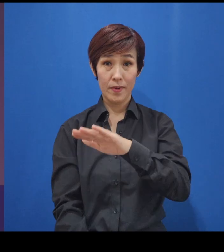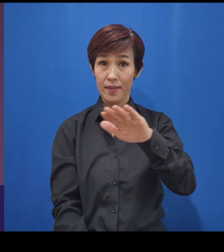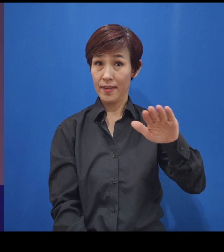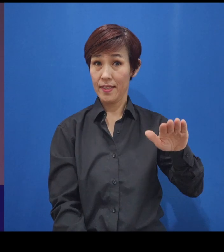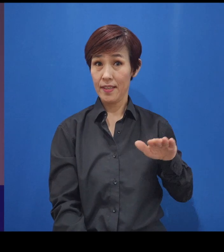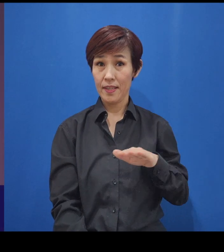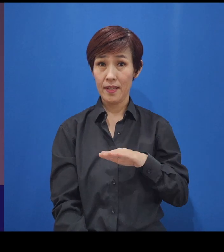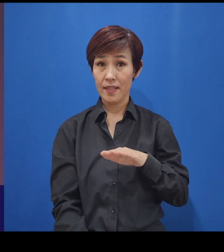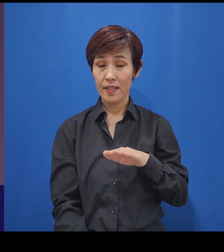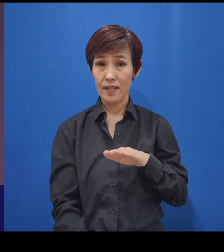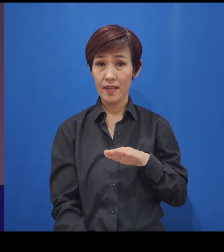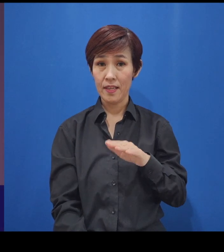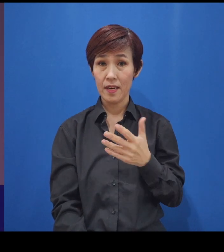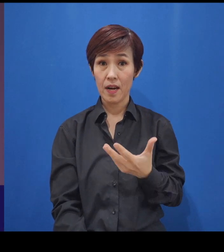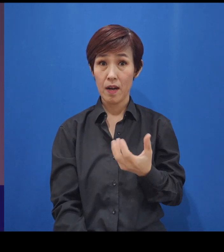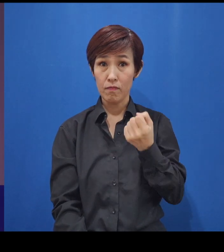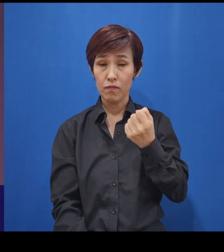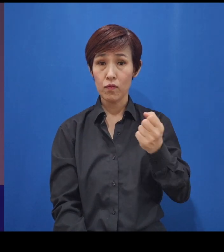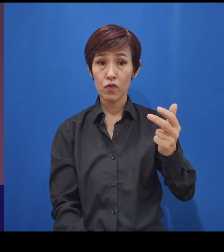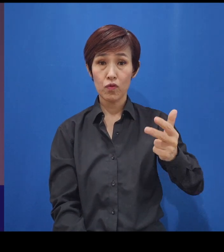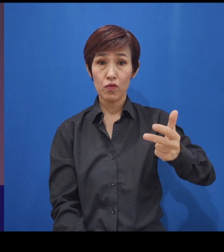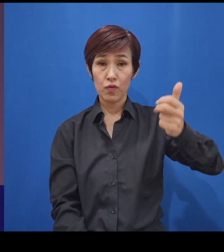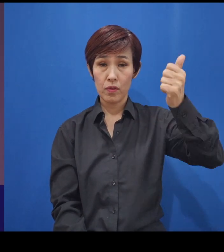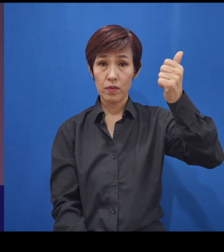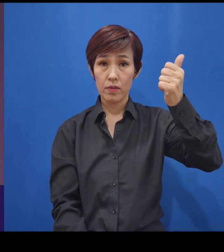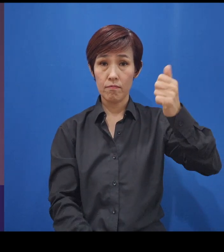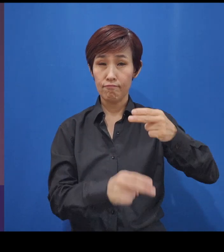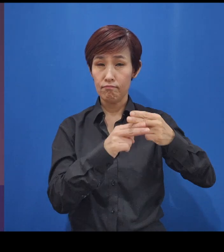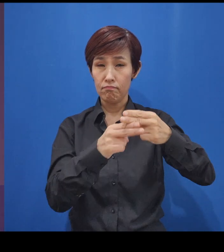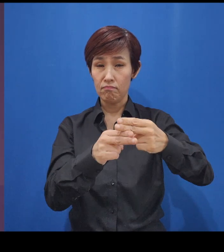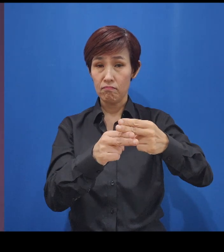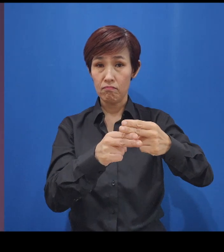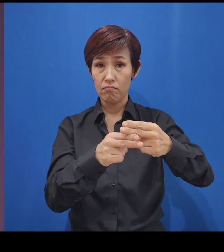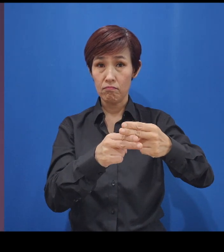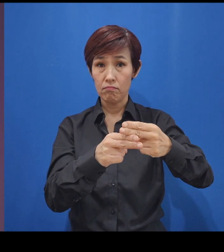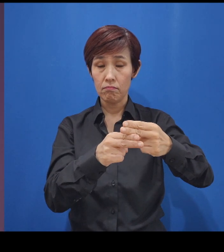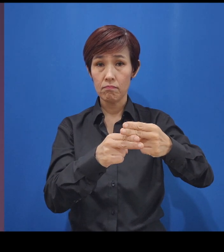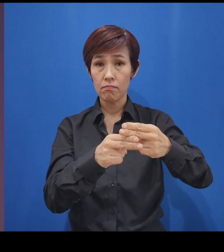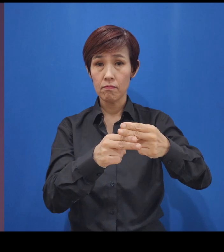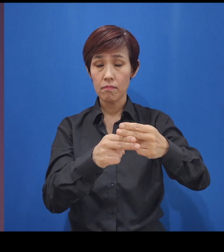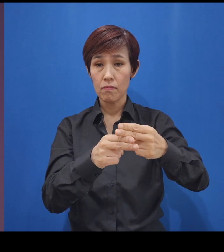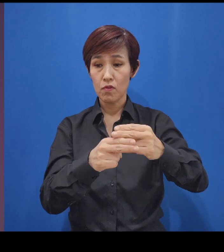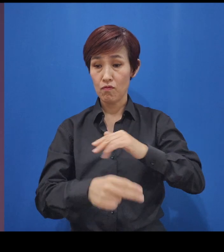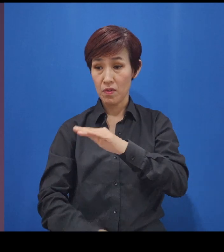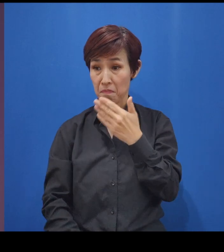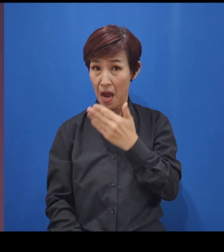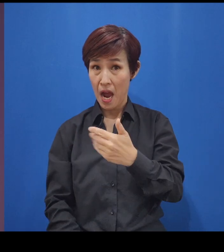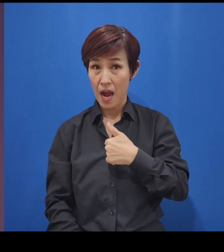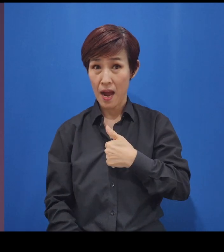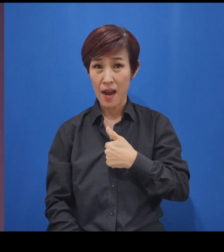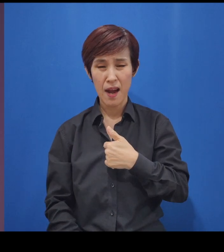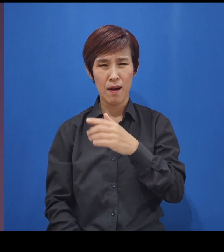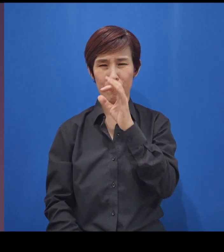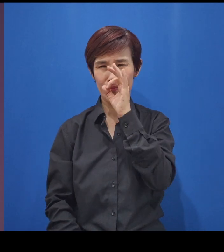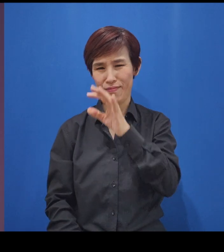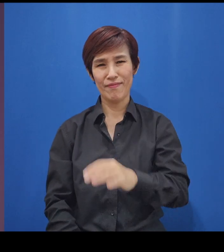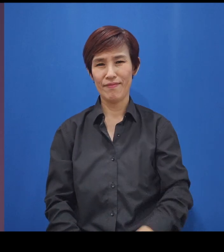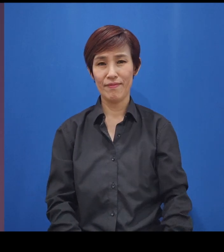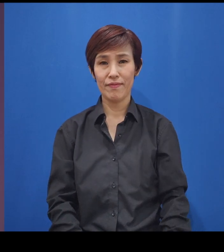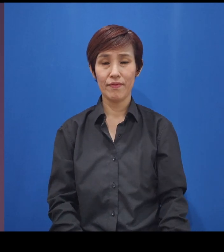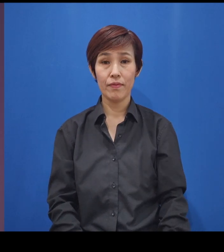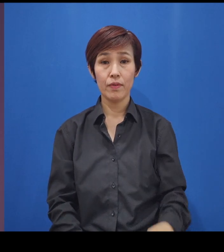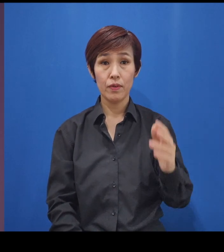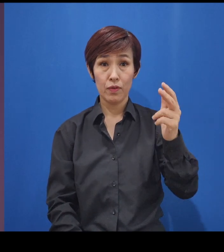우리에게는 주인의 권위가 전혀 없습니다. 주인께서는 우리에게 주인